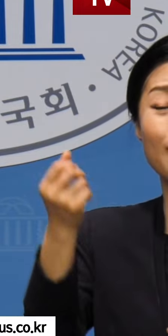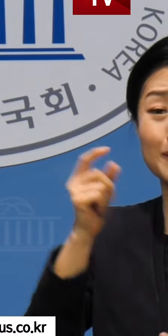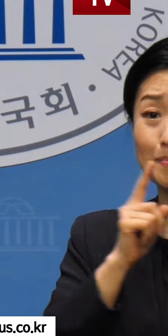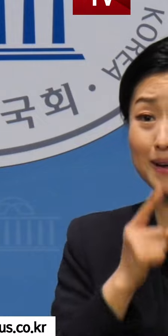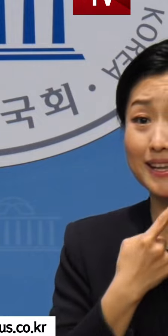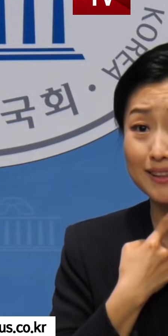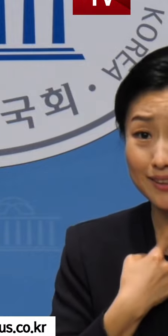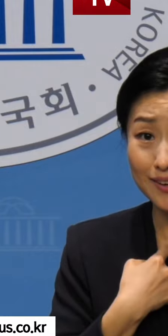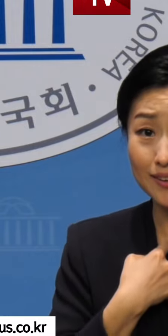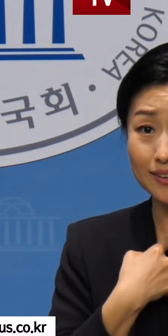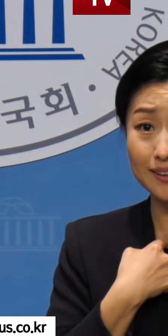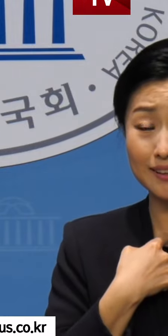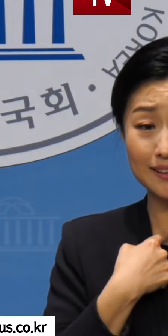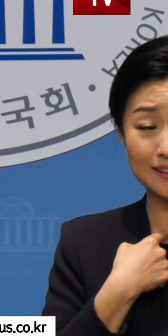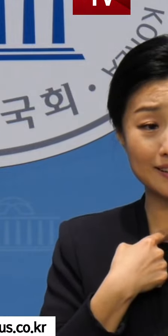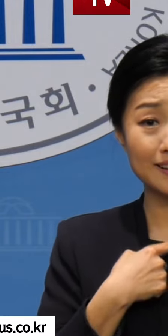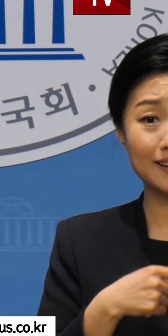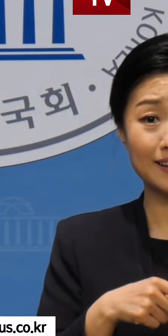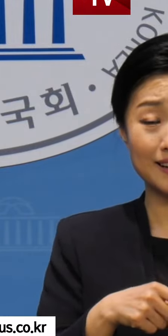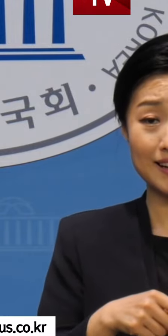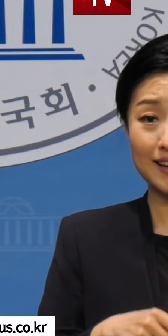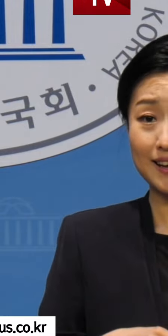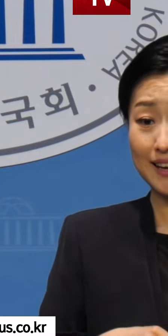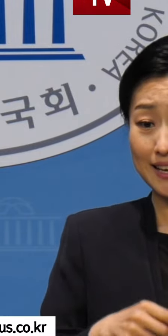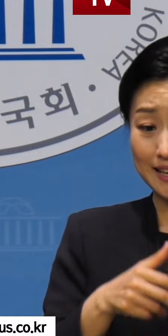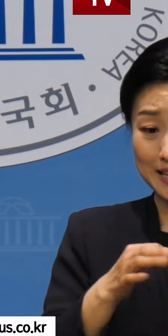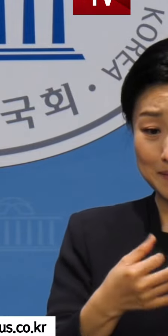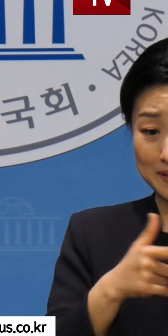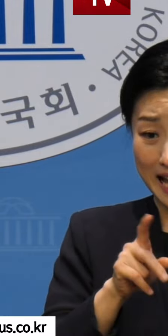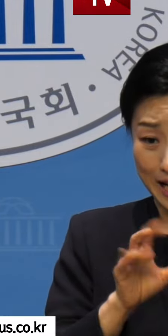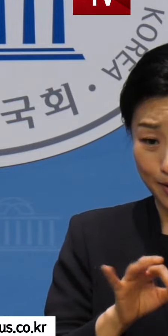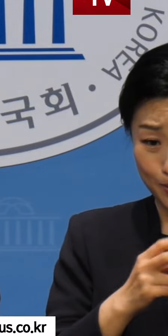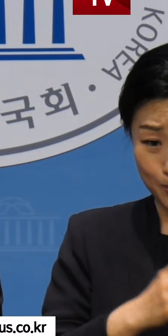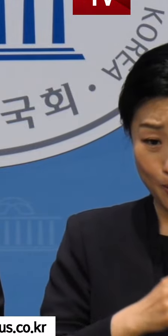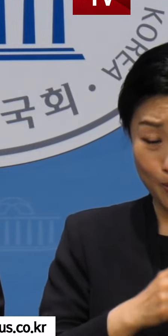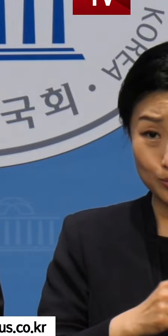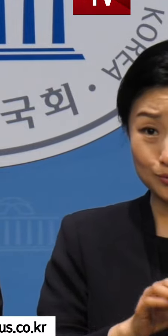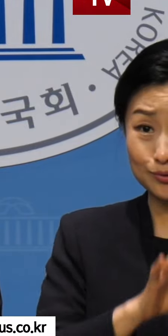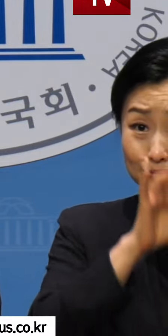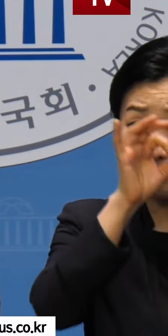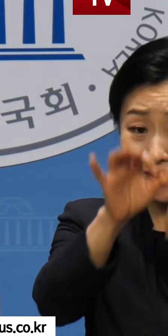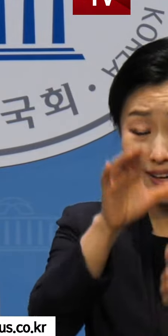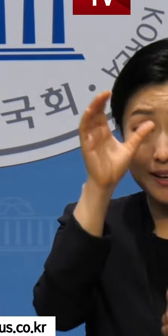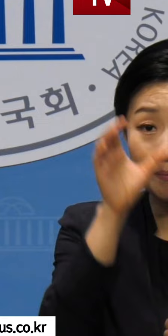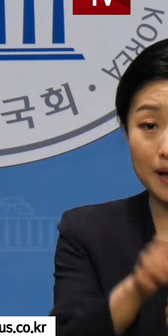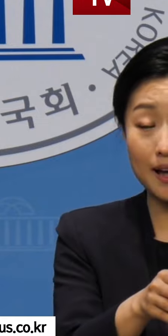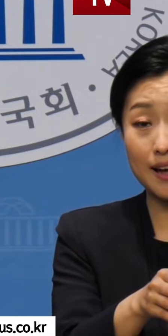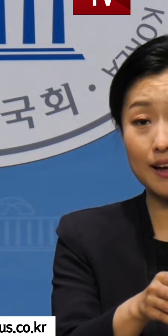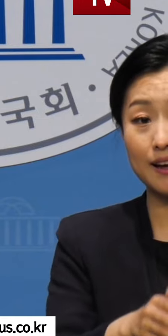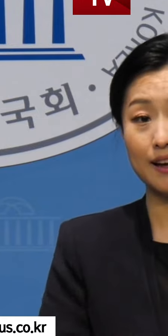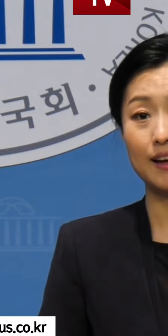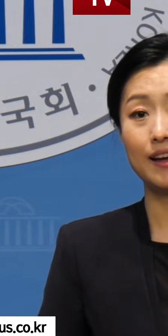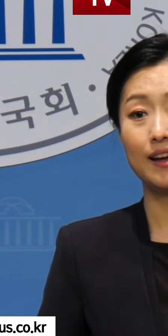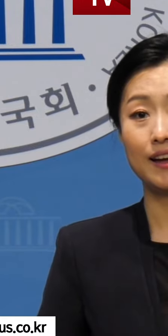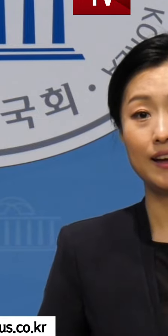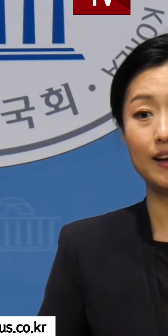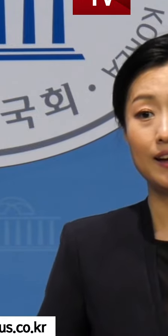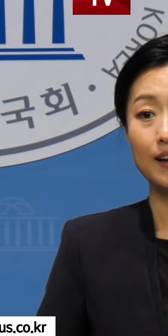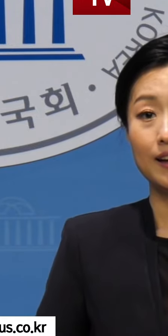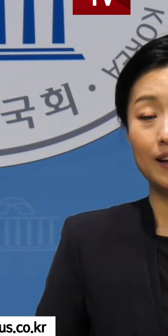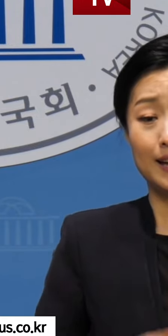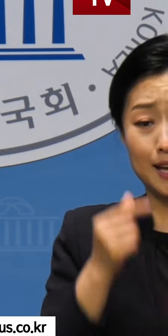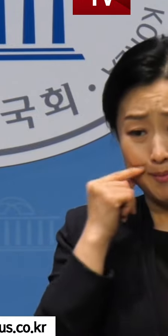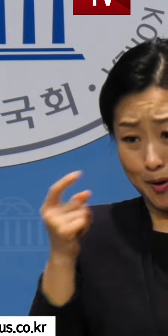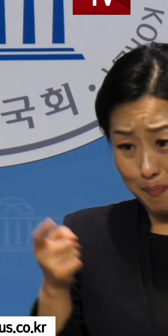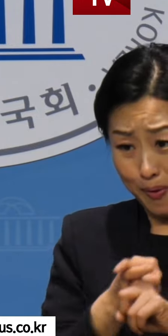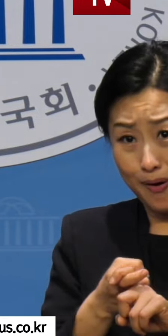주장한 반일 종족주의의 공동저자인 김낙연 교수를 원장으로 임명했습니다.